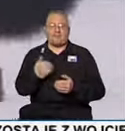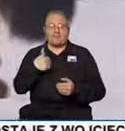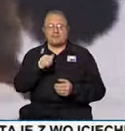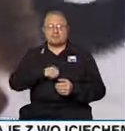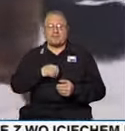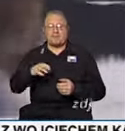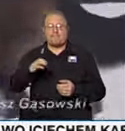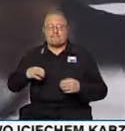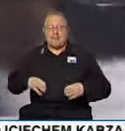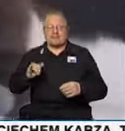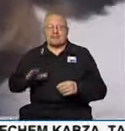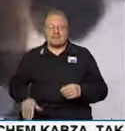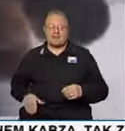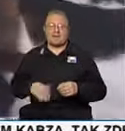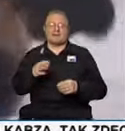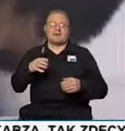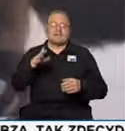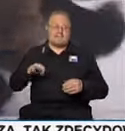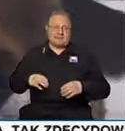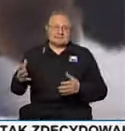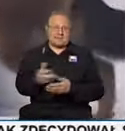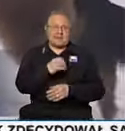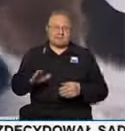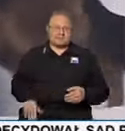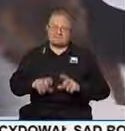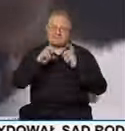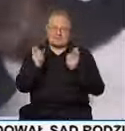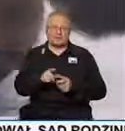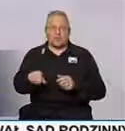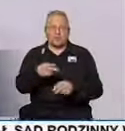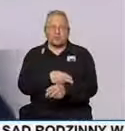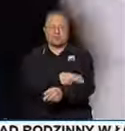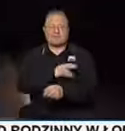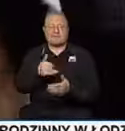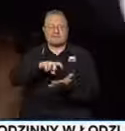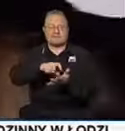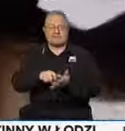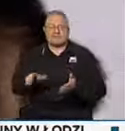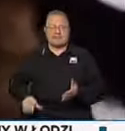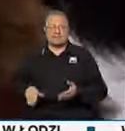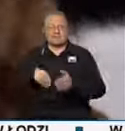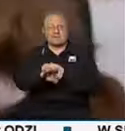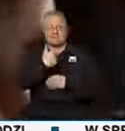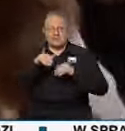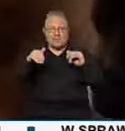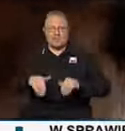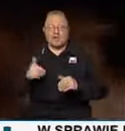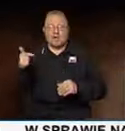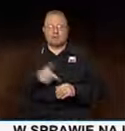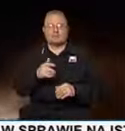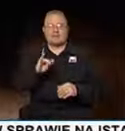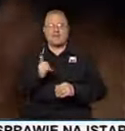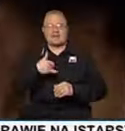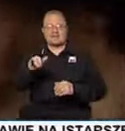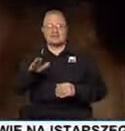sobie pan i pies. Pan zabierał swojego pupila niemal wszędzie. Niestety, do urzędów i instytucji pies wejść nie mógł i musiał, tak